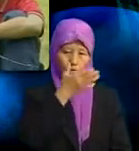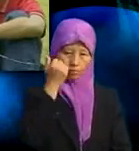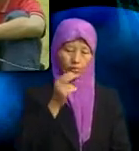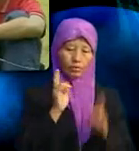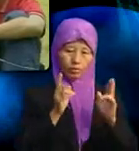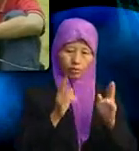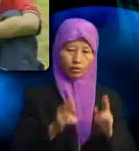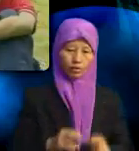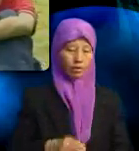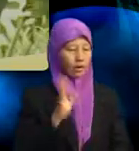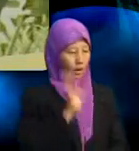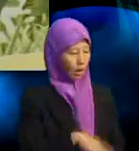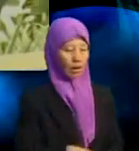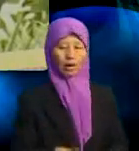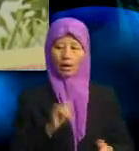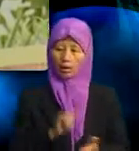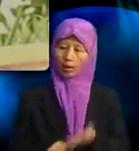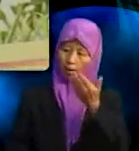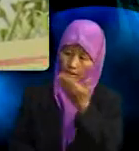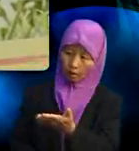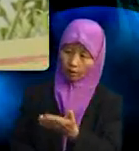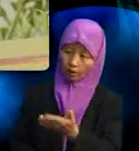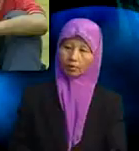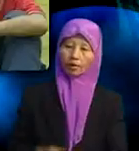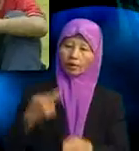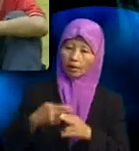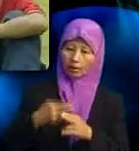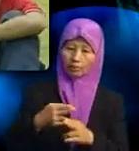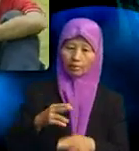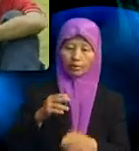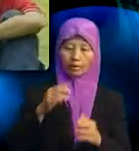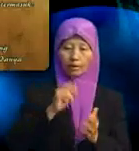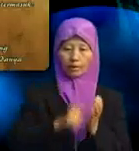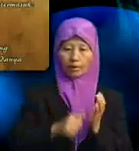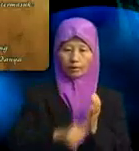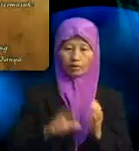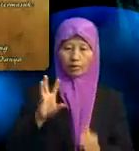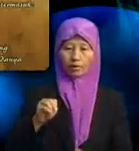Lupa, ustaz. Ha, itulah yang dinamakan najis mughallazah.